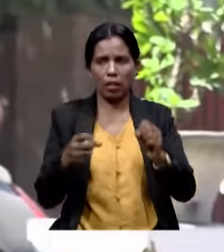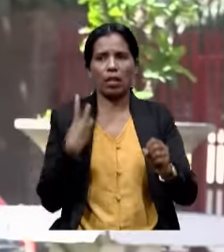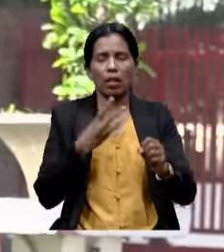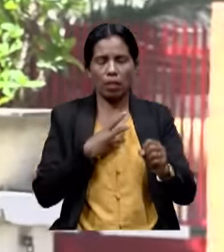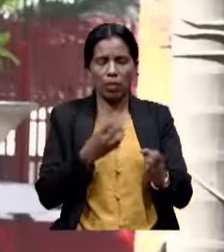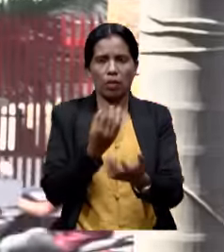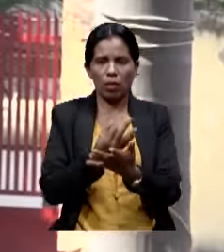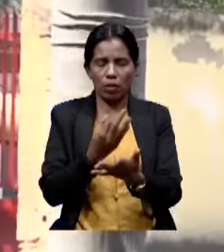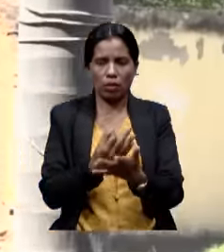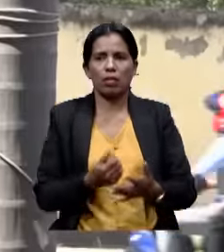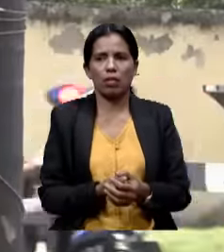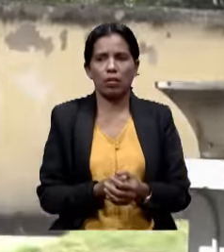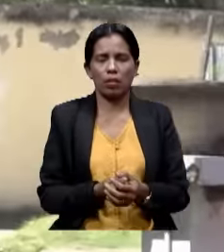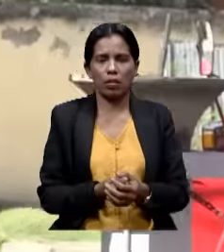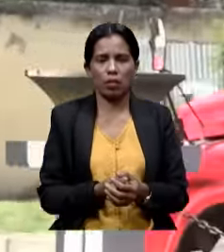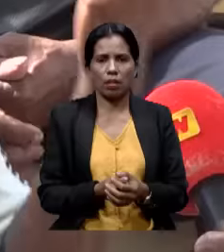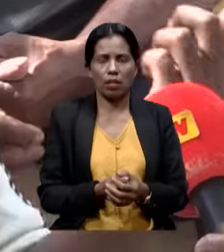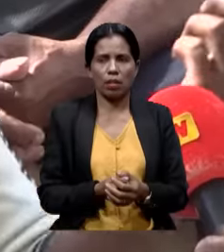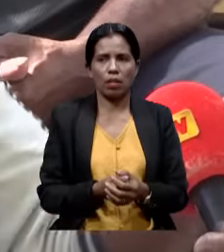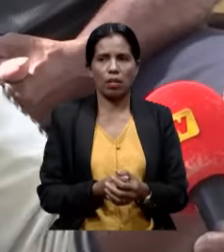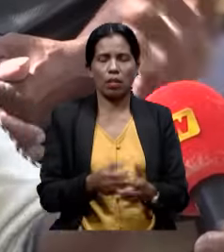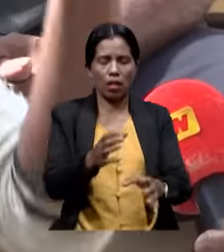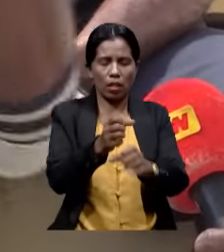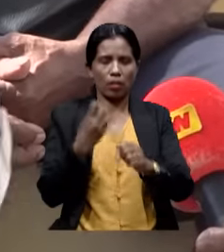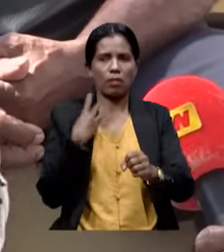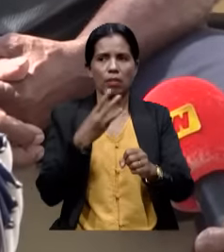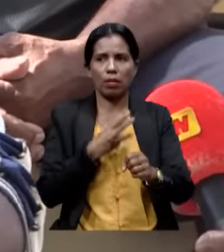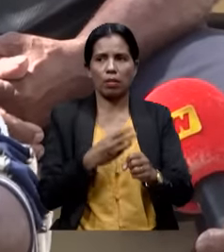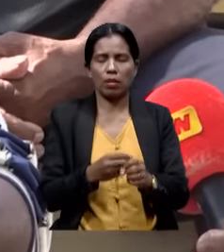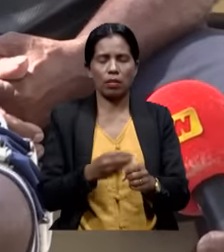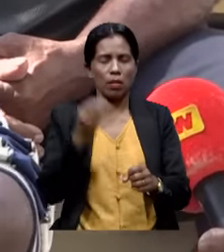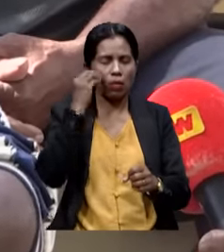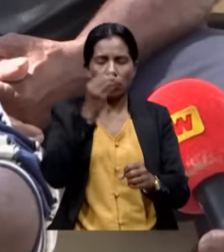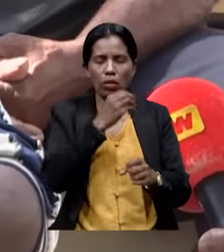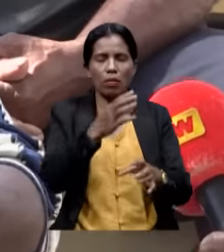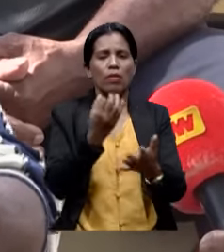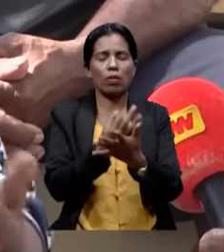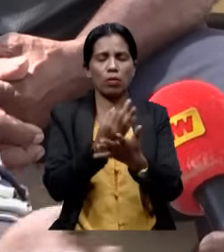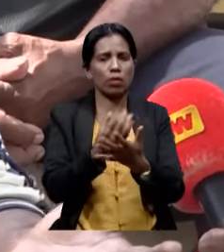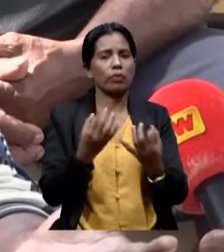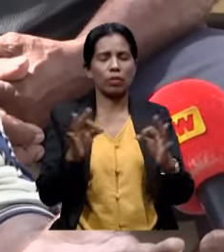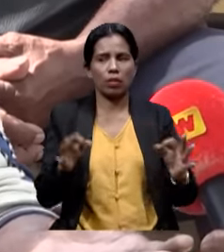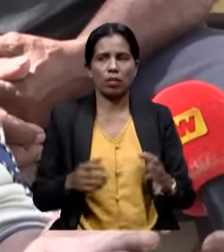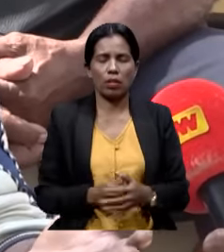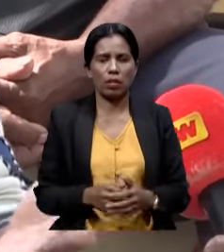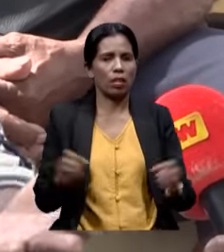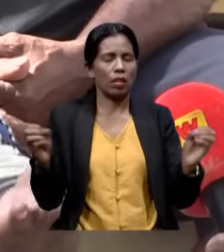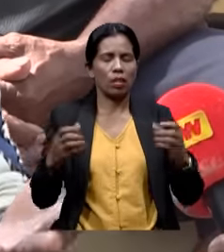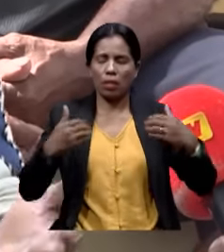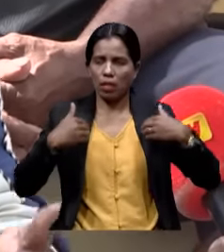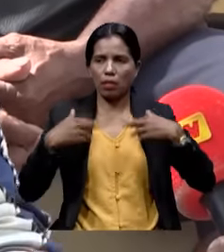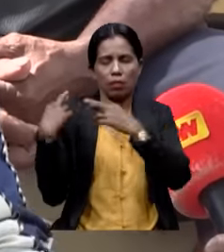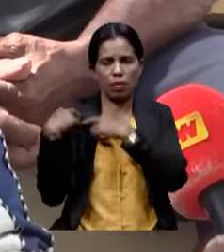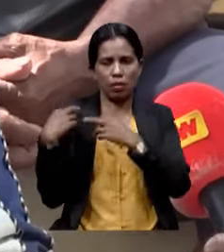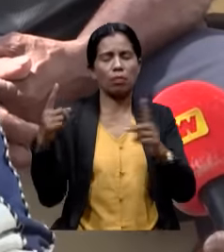sirak siram hari guarda municipal. Hadau kami fuan. Hadau kami osan hotu. to la ida responsabilidade ami to i